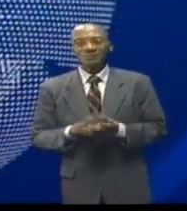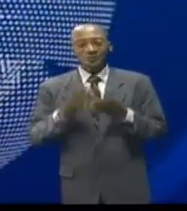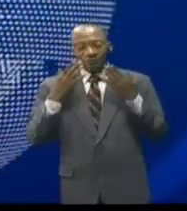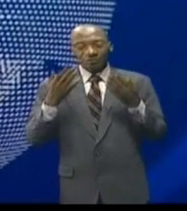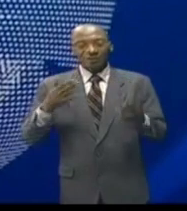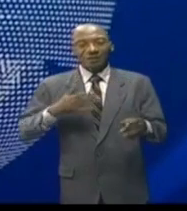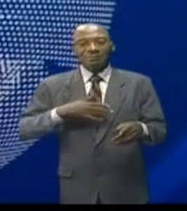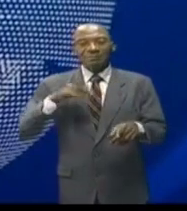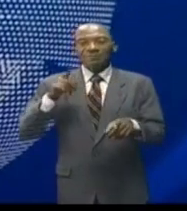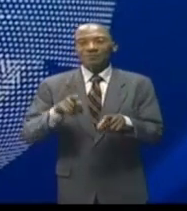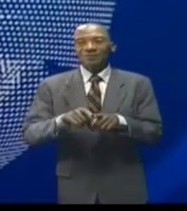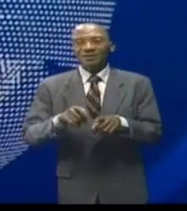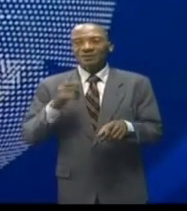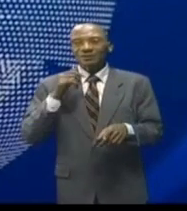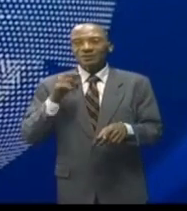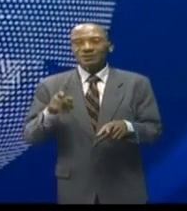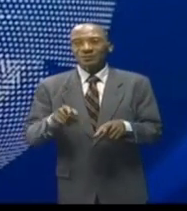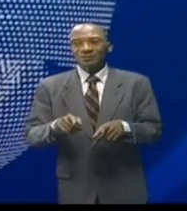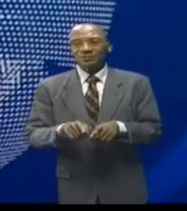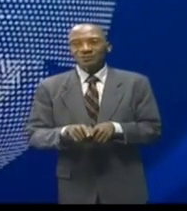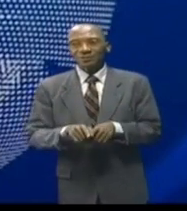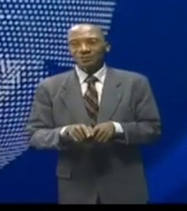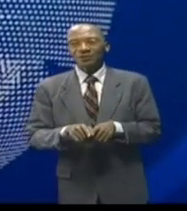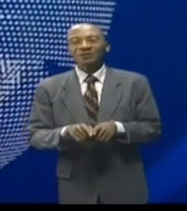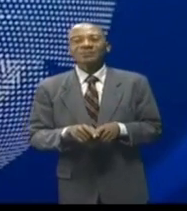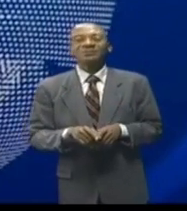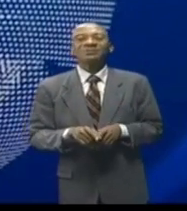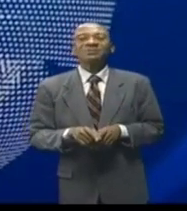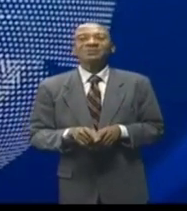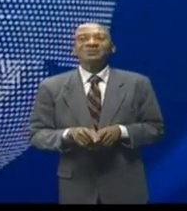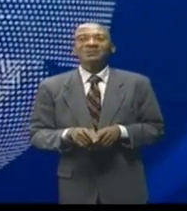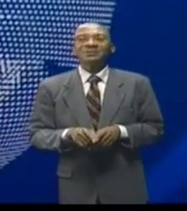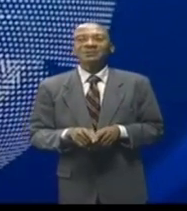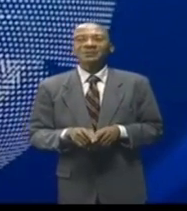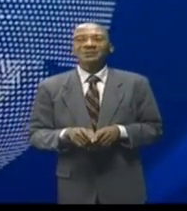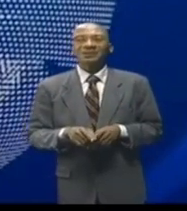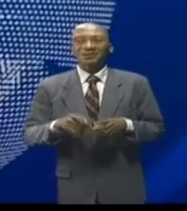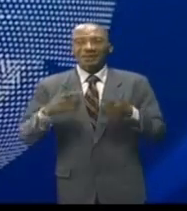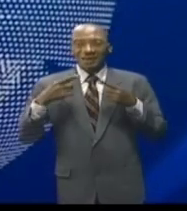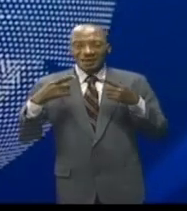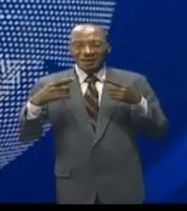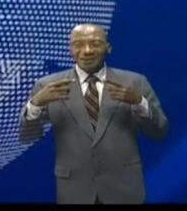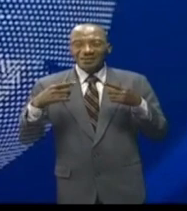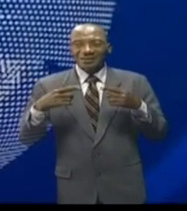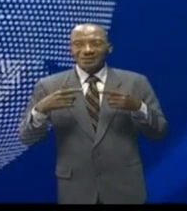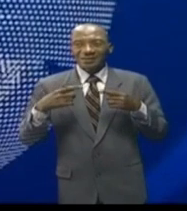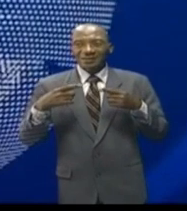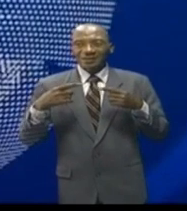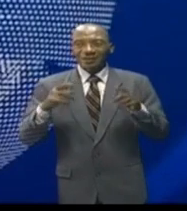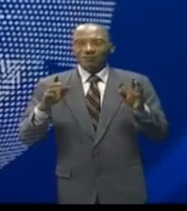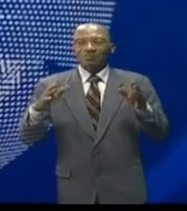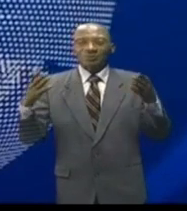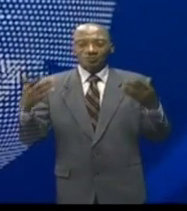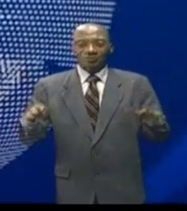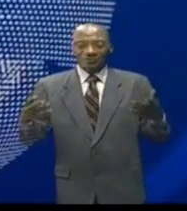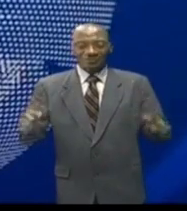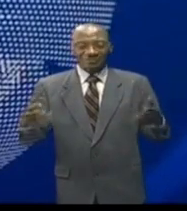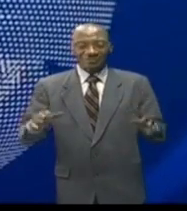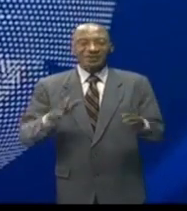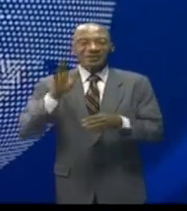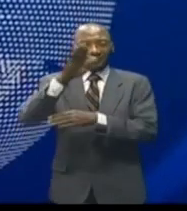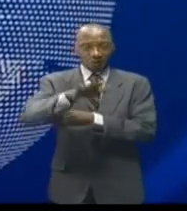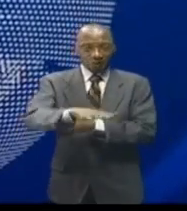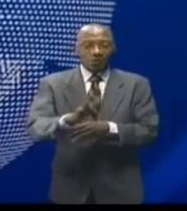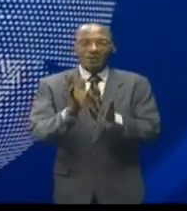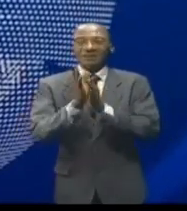nous vous disons grand merci des coups de fleurs à notre concert mamie tabangoula